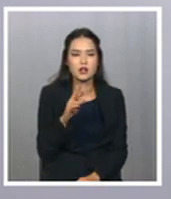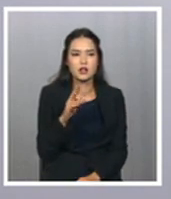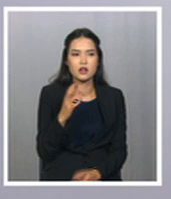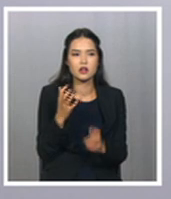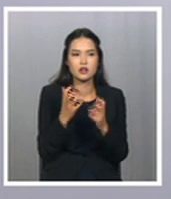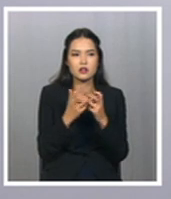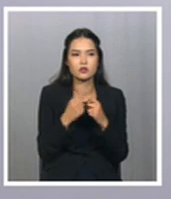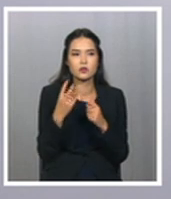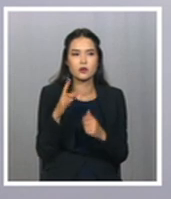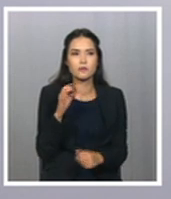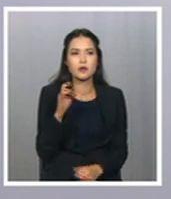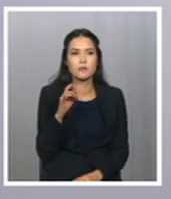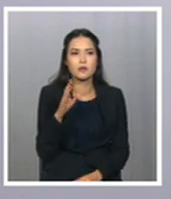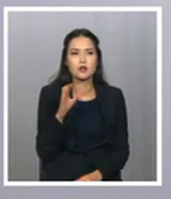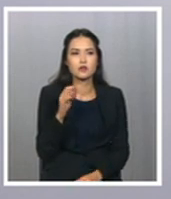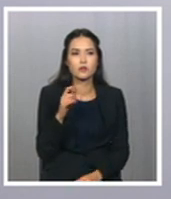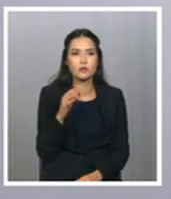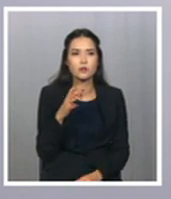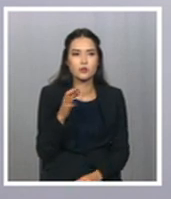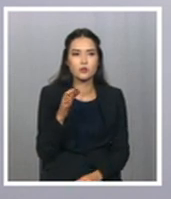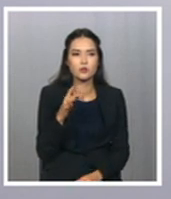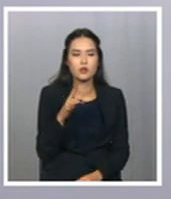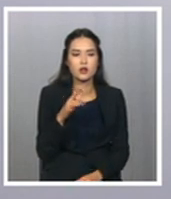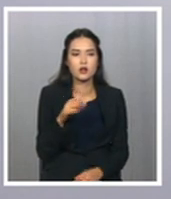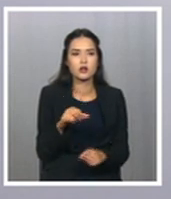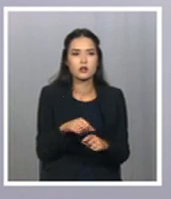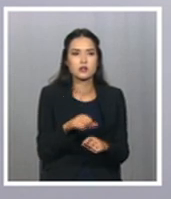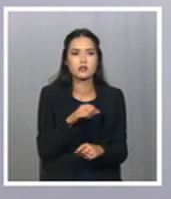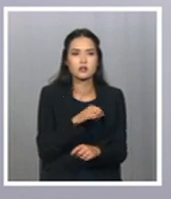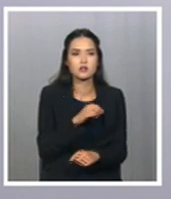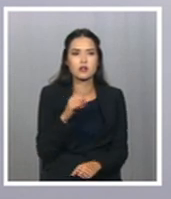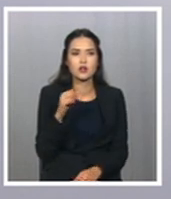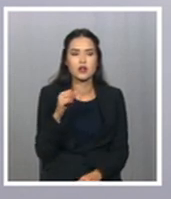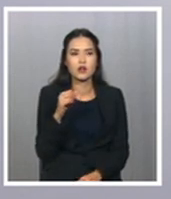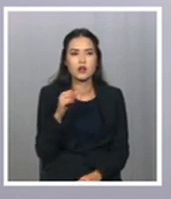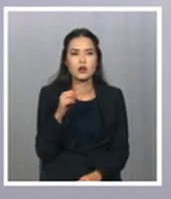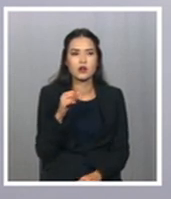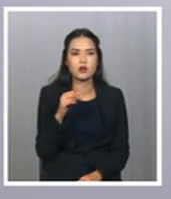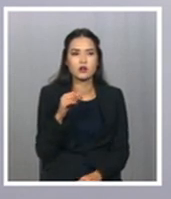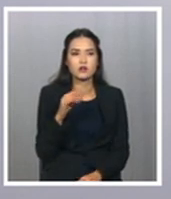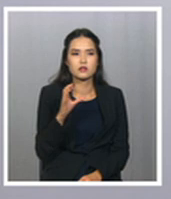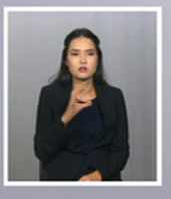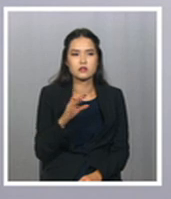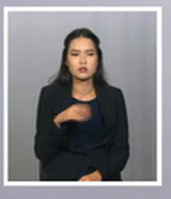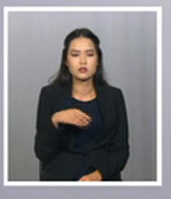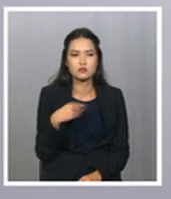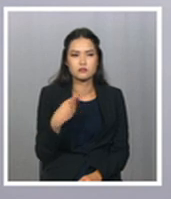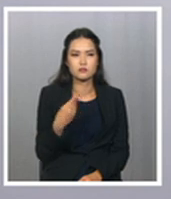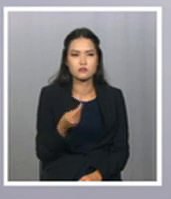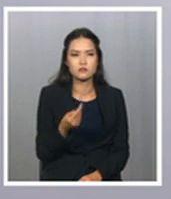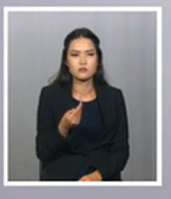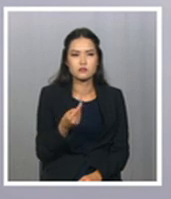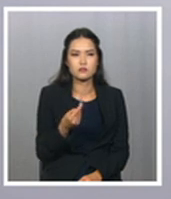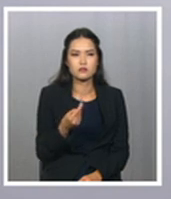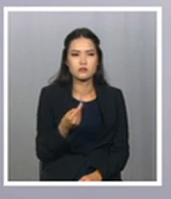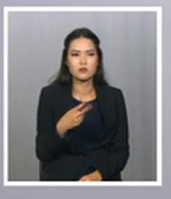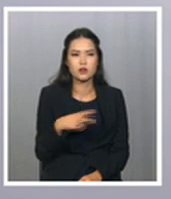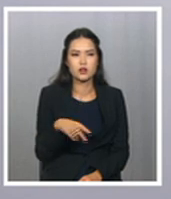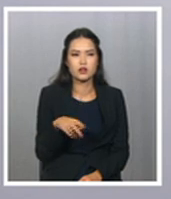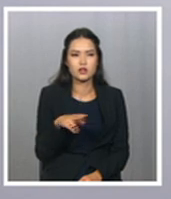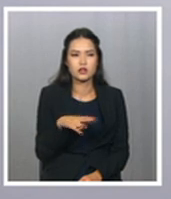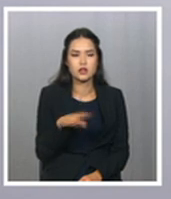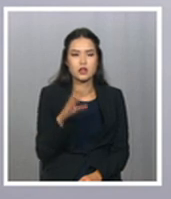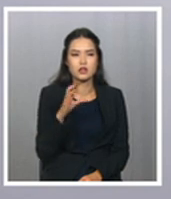түсіреміз. Жаңағы перпендикулярдың табаны ол мынау сынықтесіне түсірілген CX, яғни